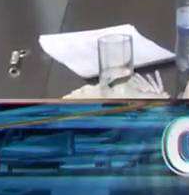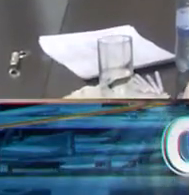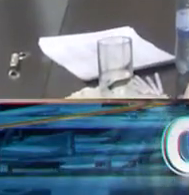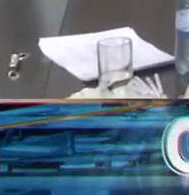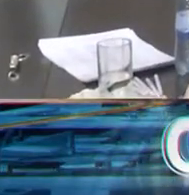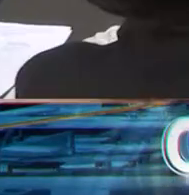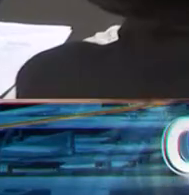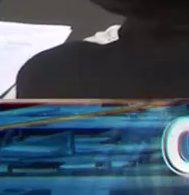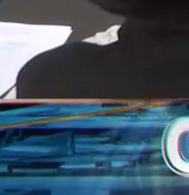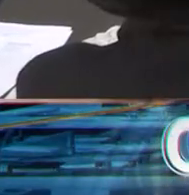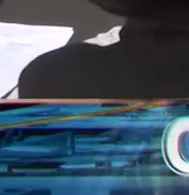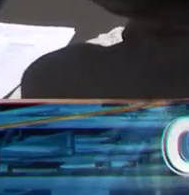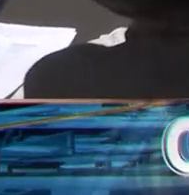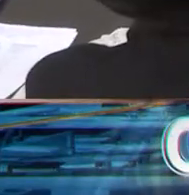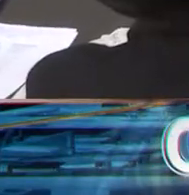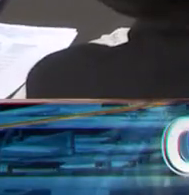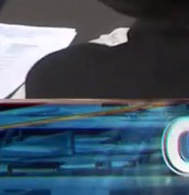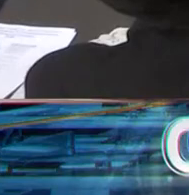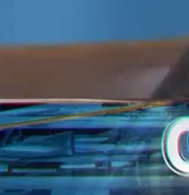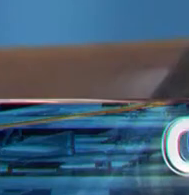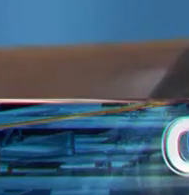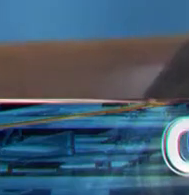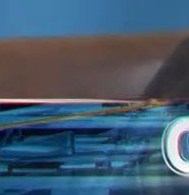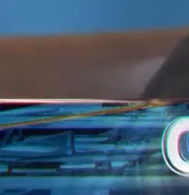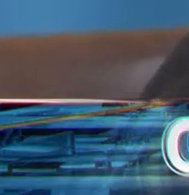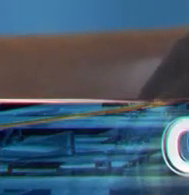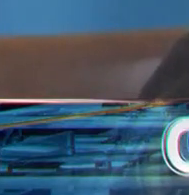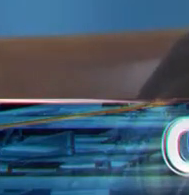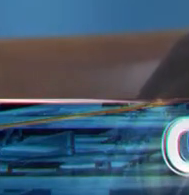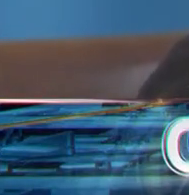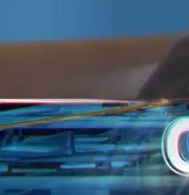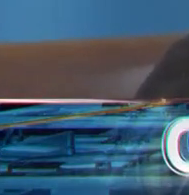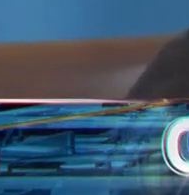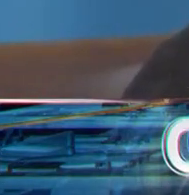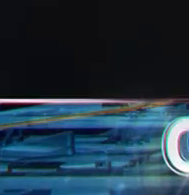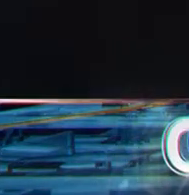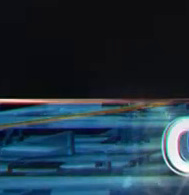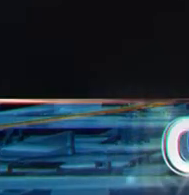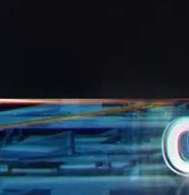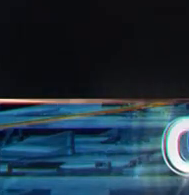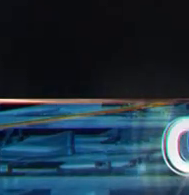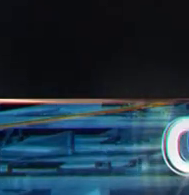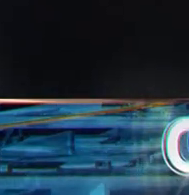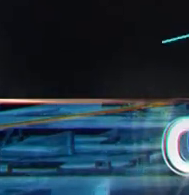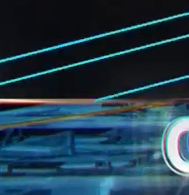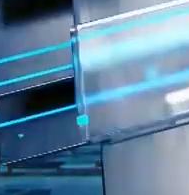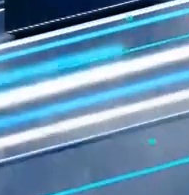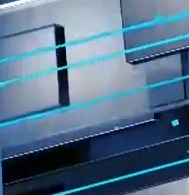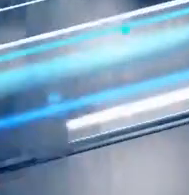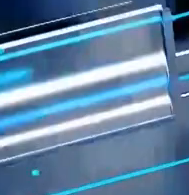Древняя традиция по-новому. Впервые состязание импровизаторов ITES прошел в онлайн-формате.